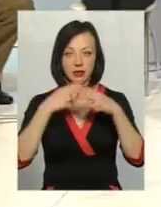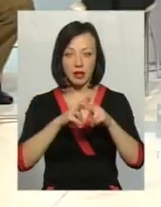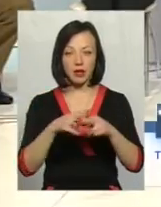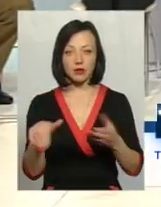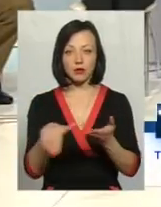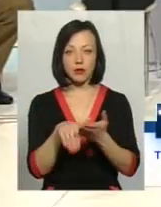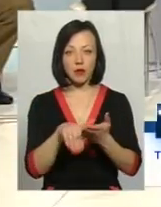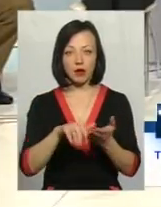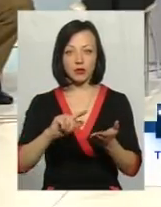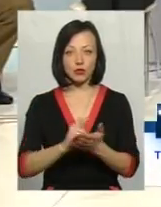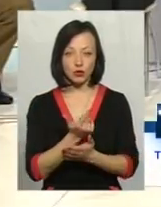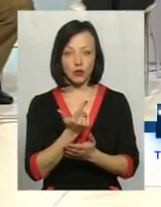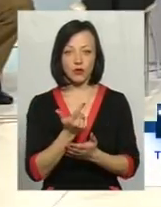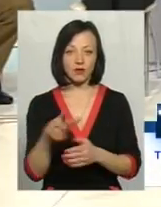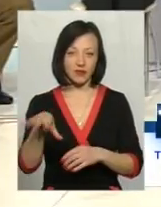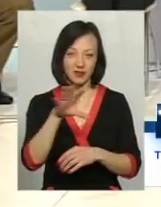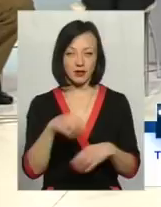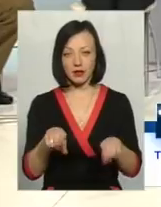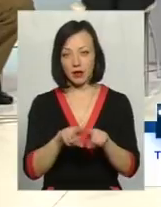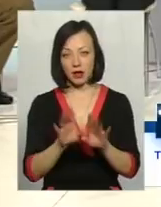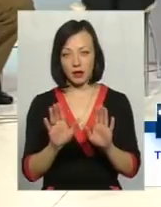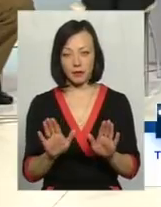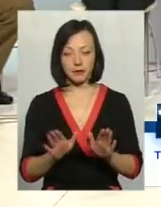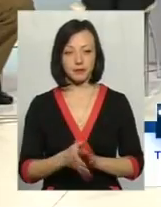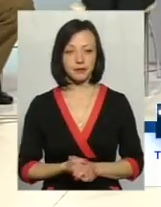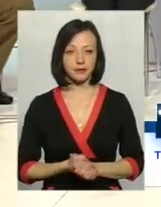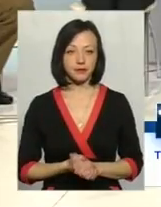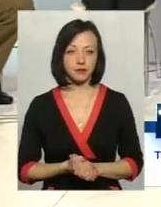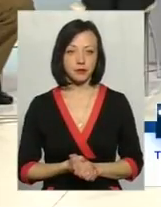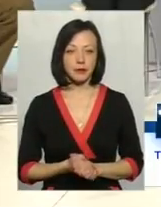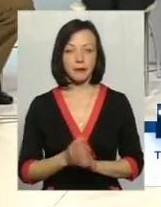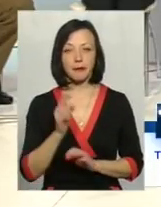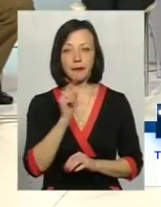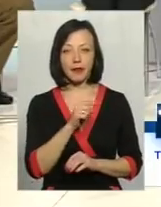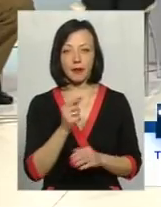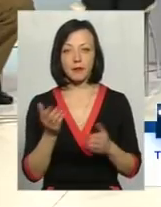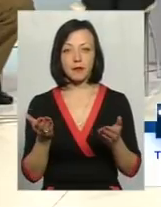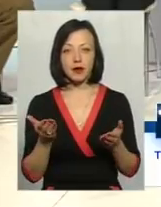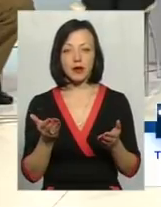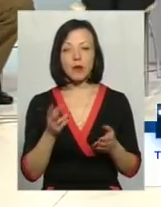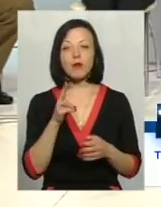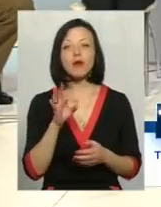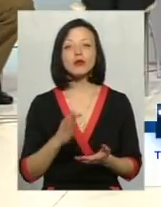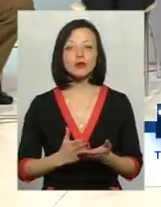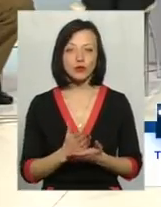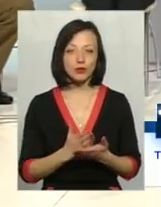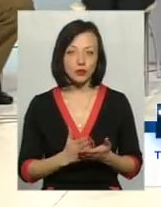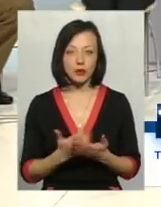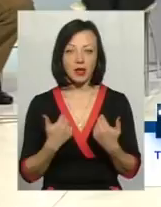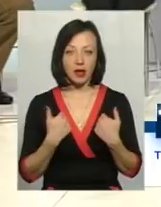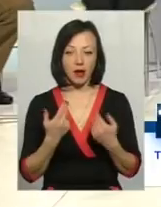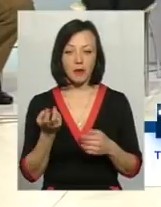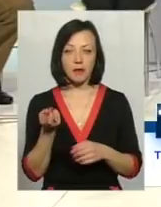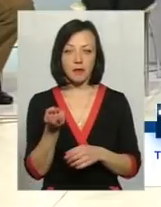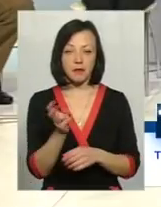допомагати опять же там, ну, все таке. Там як, ну, по службі, як то кажеться. Ну от я прийшов,